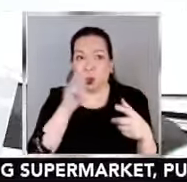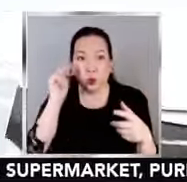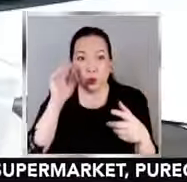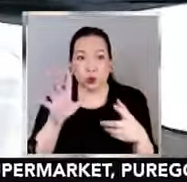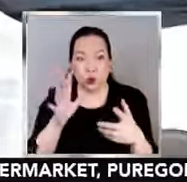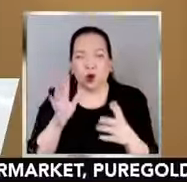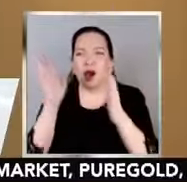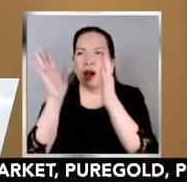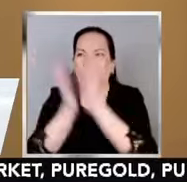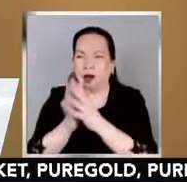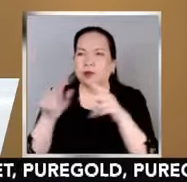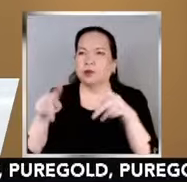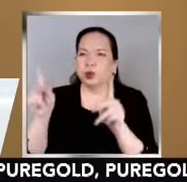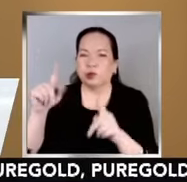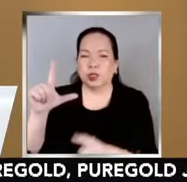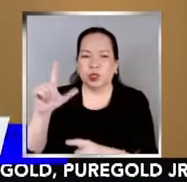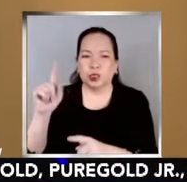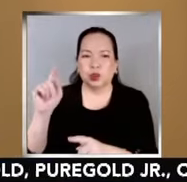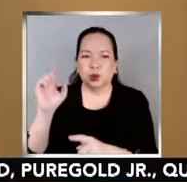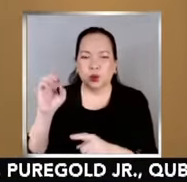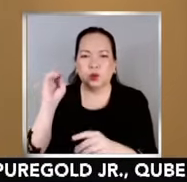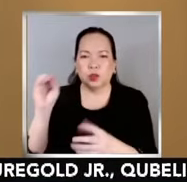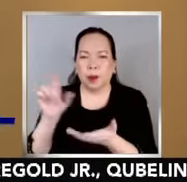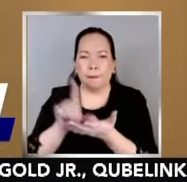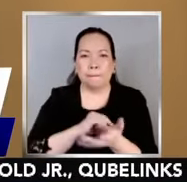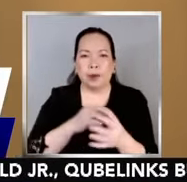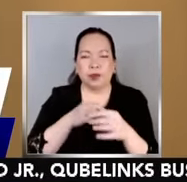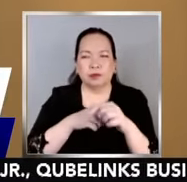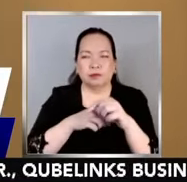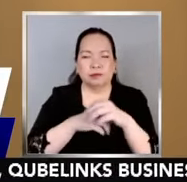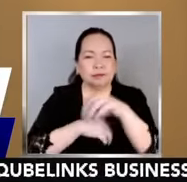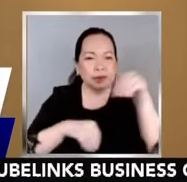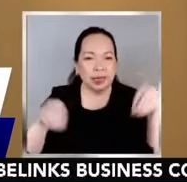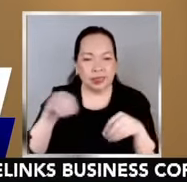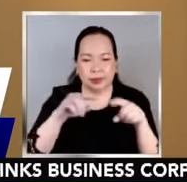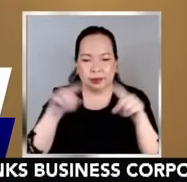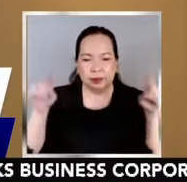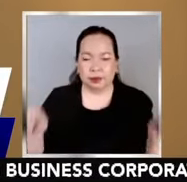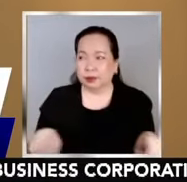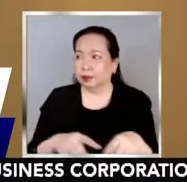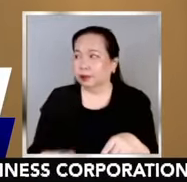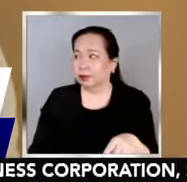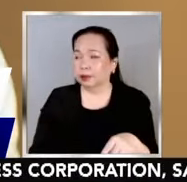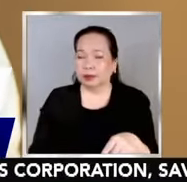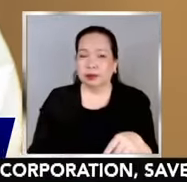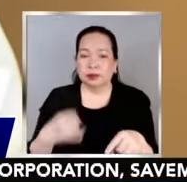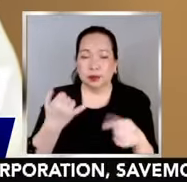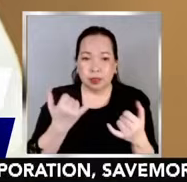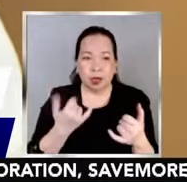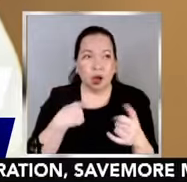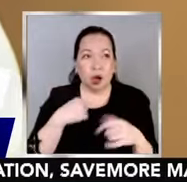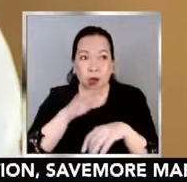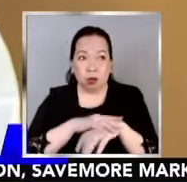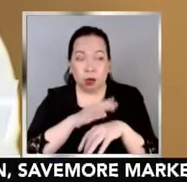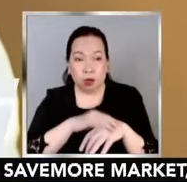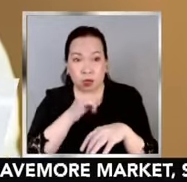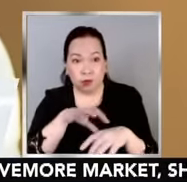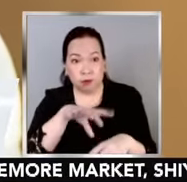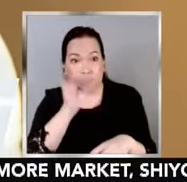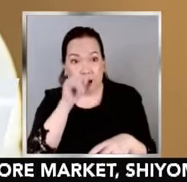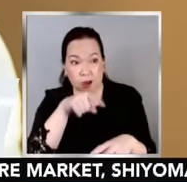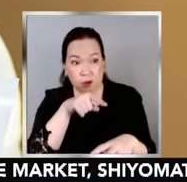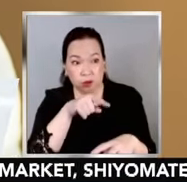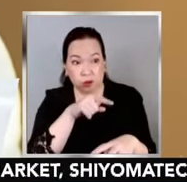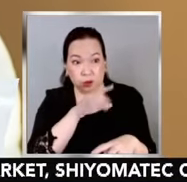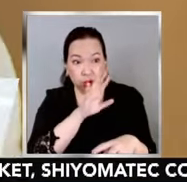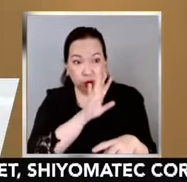replacement plate. Improvise for the time being. Ngayon, huhulihin po ba kayo? Malamang po, hihintuin kayo ng